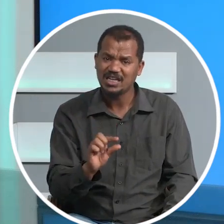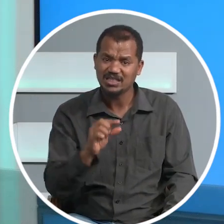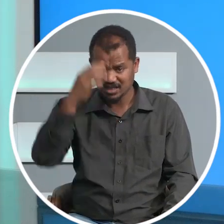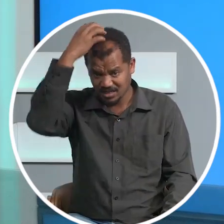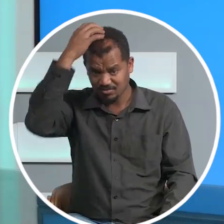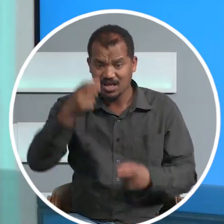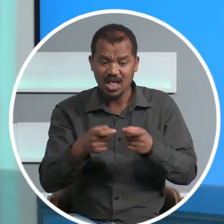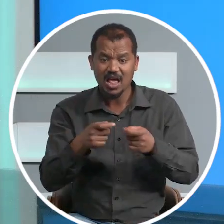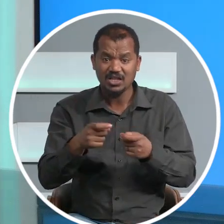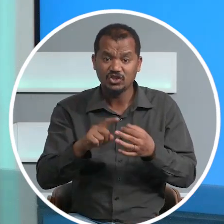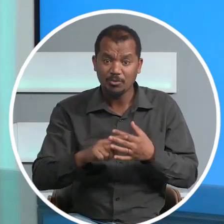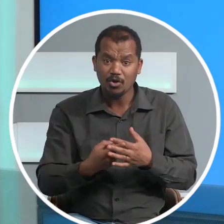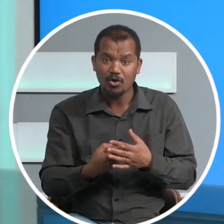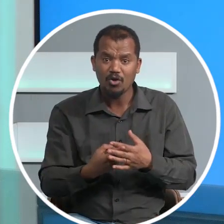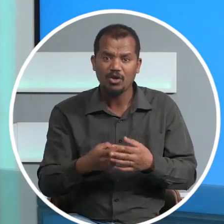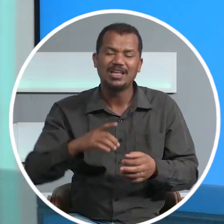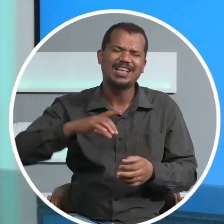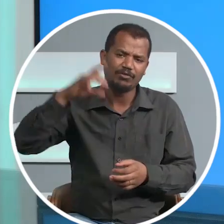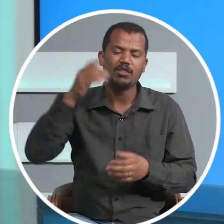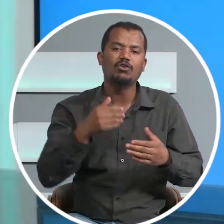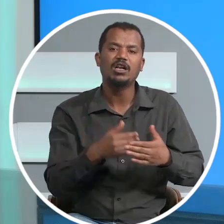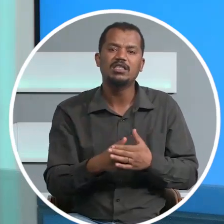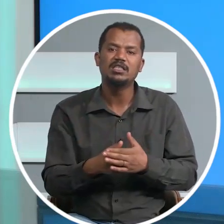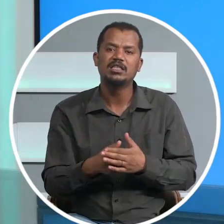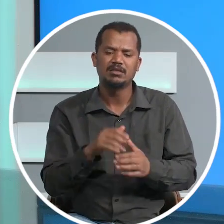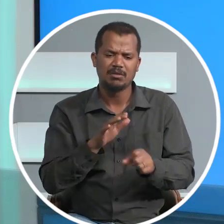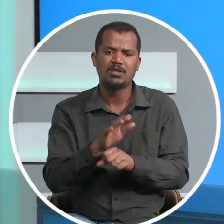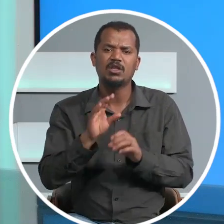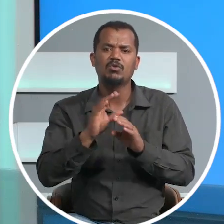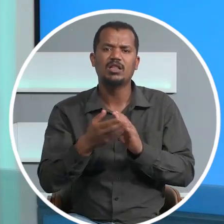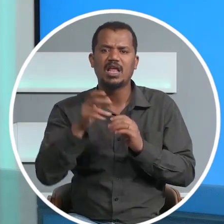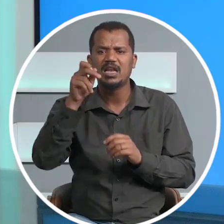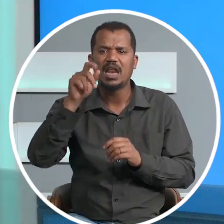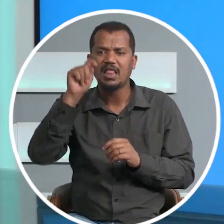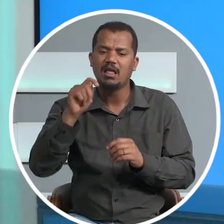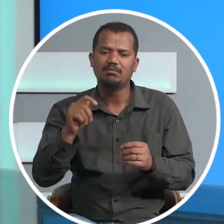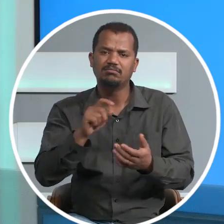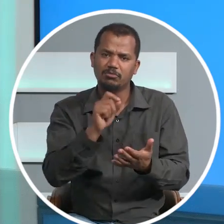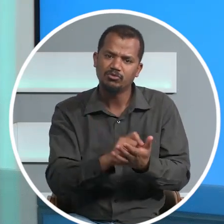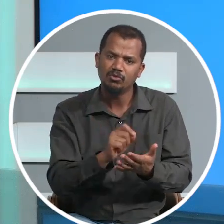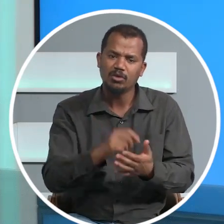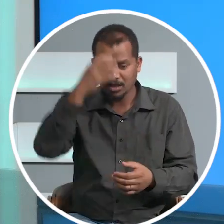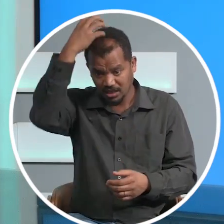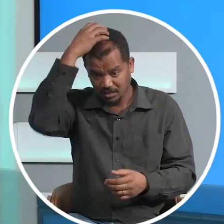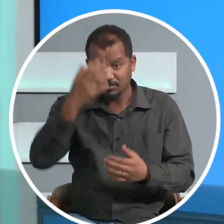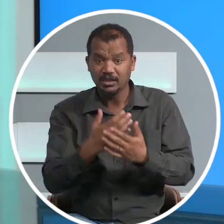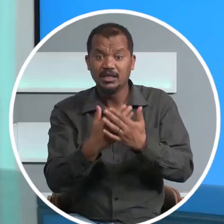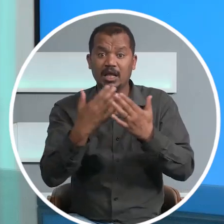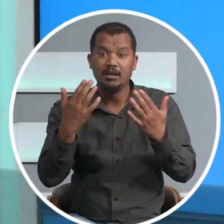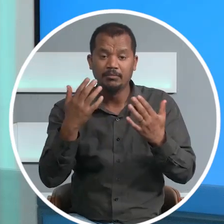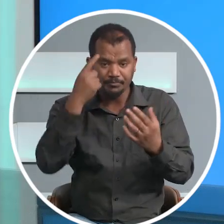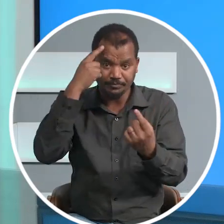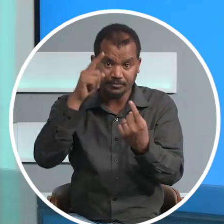کتنانشو یه منگس استراد راه روی جمرو که کفتنی اوترسه به بکیونه تا دهتا تا مزگو نورو یه منگس تیمی لومات